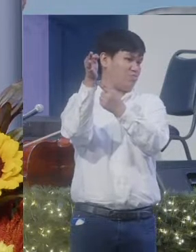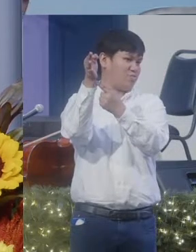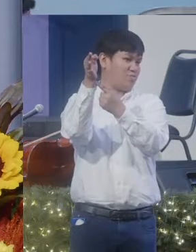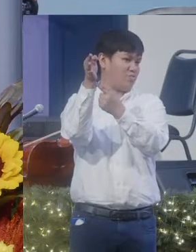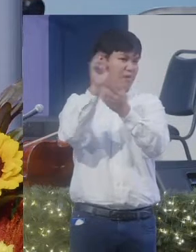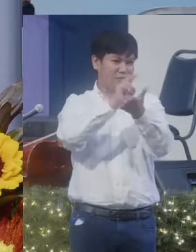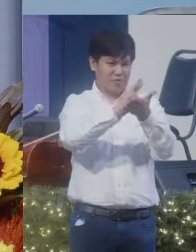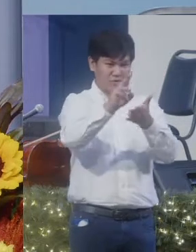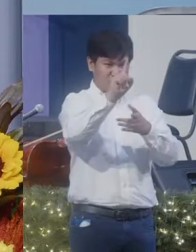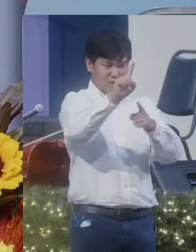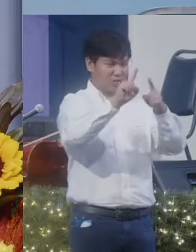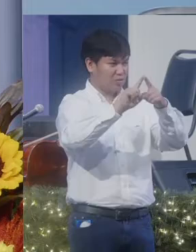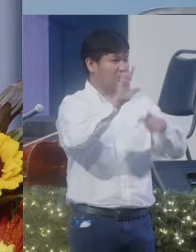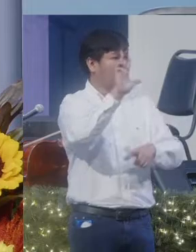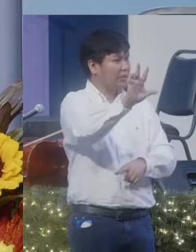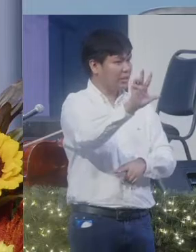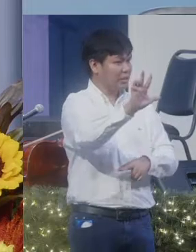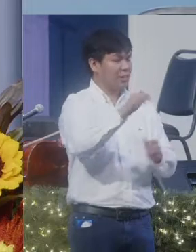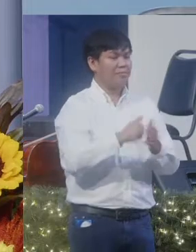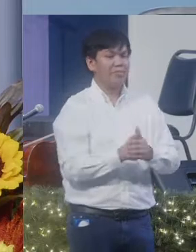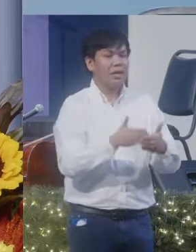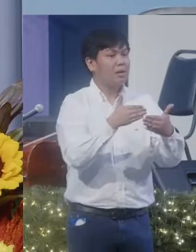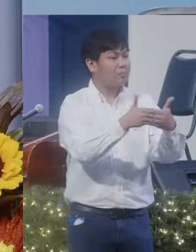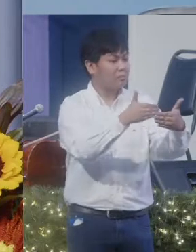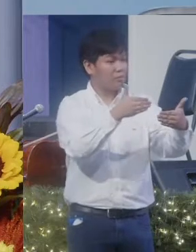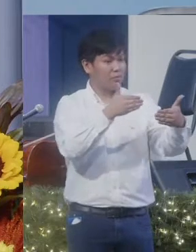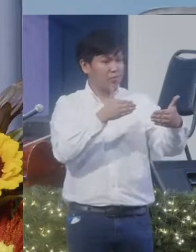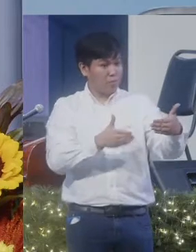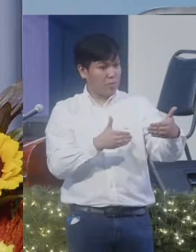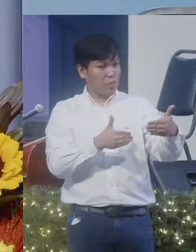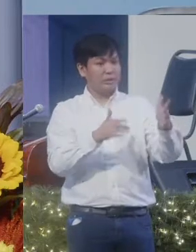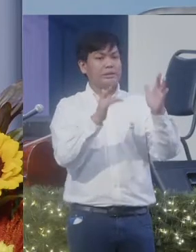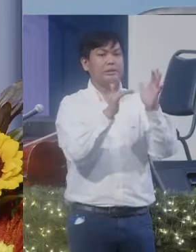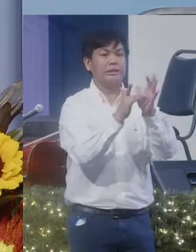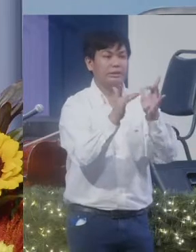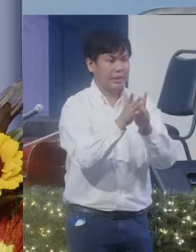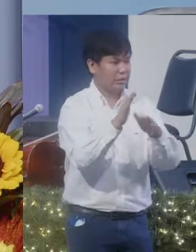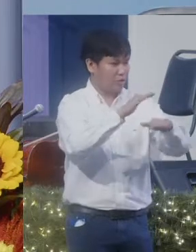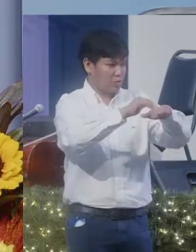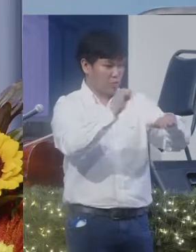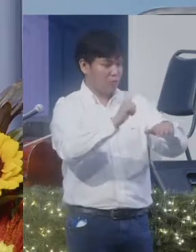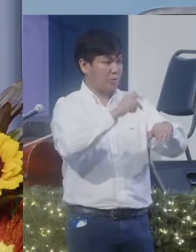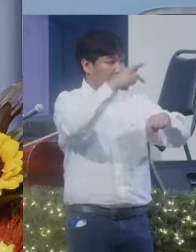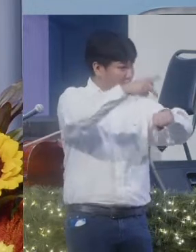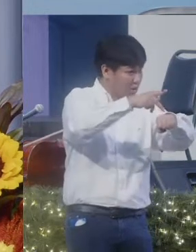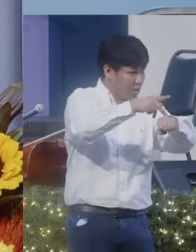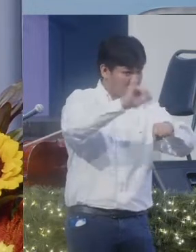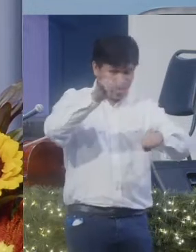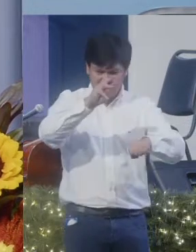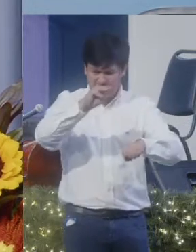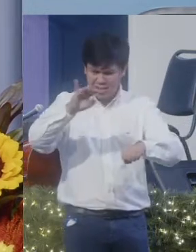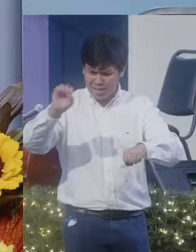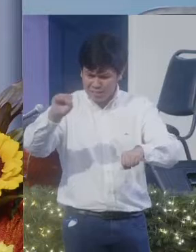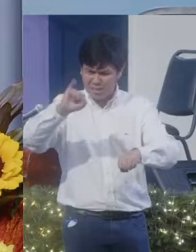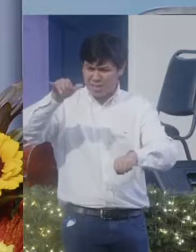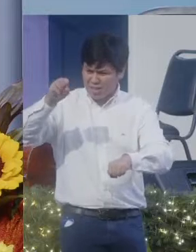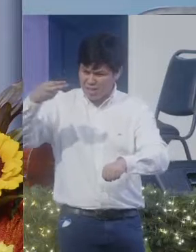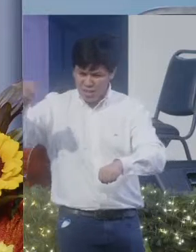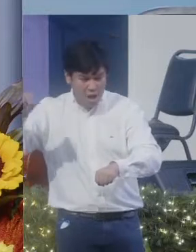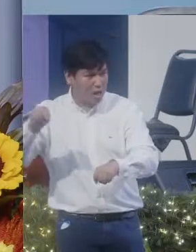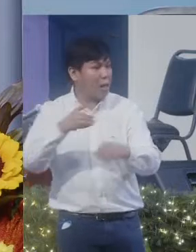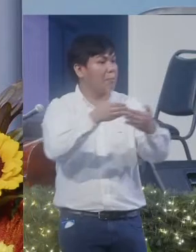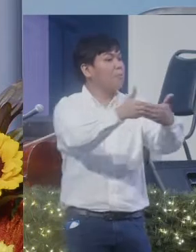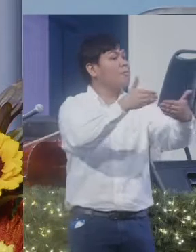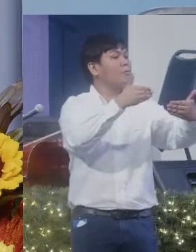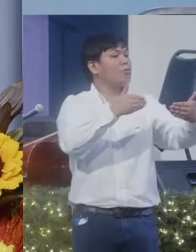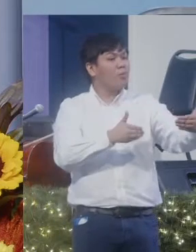verses 1 to 3. So bago pa niya tinawag upang magturo ang kanyang mga alagad,